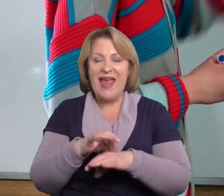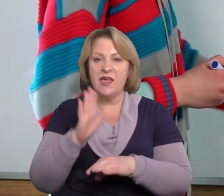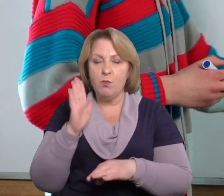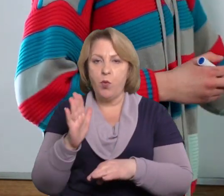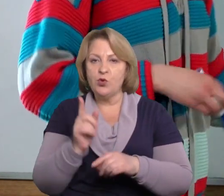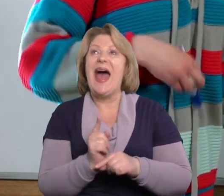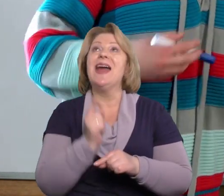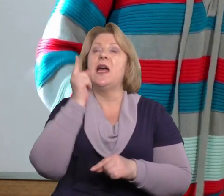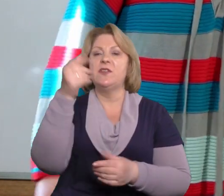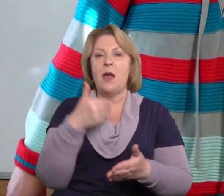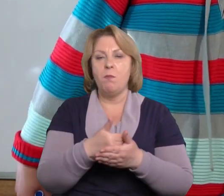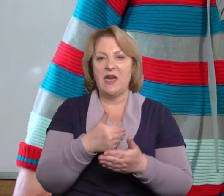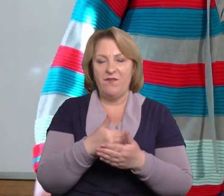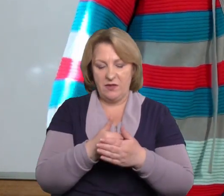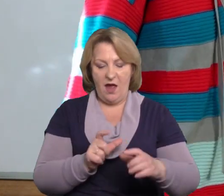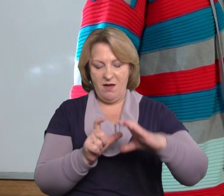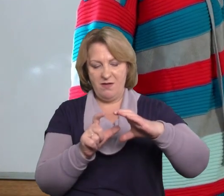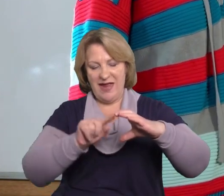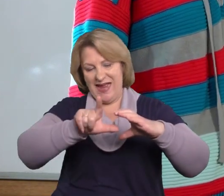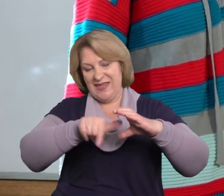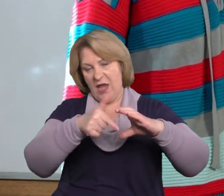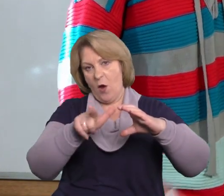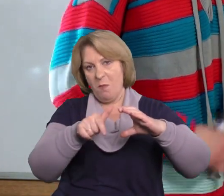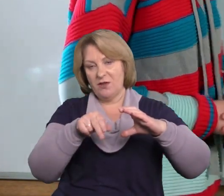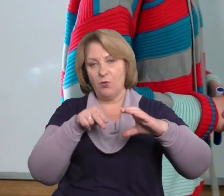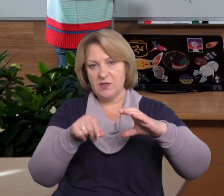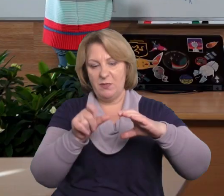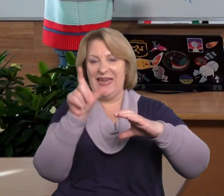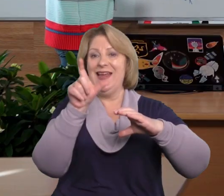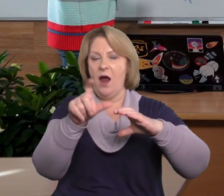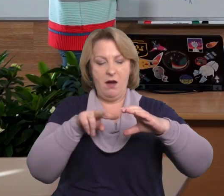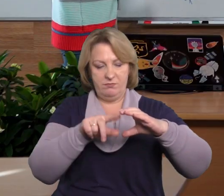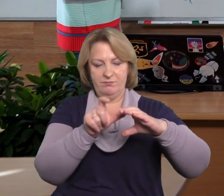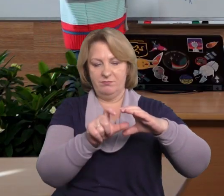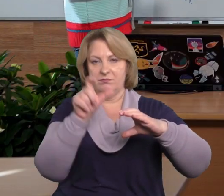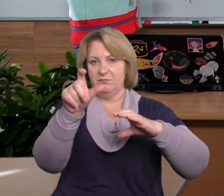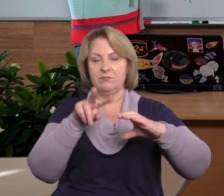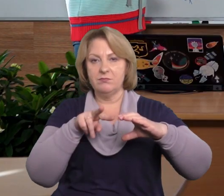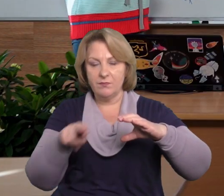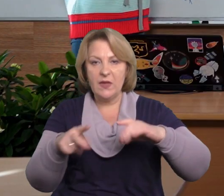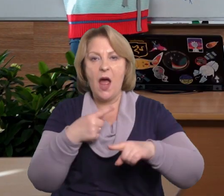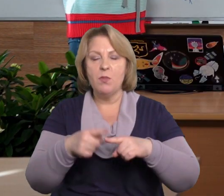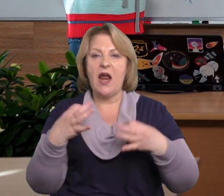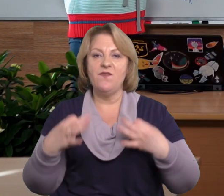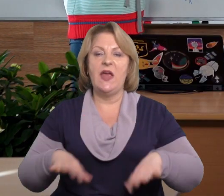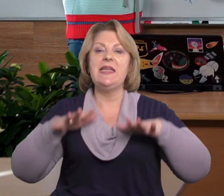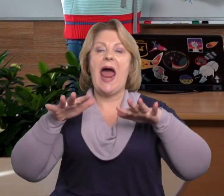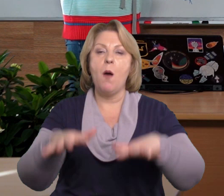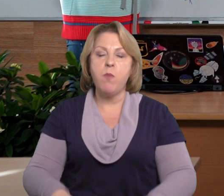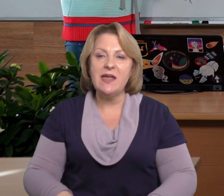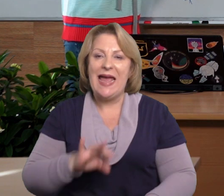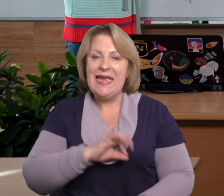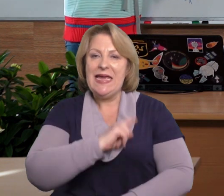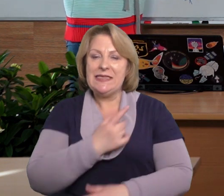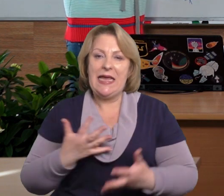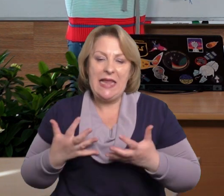що дорівнює приблизно діаметру Землі від поверхні, то прискорення вільного падіння, відповідно, і сила